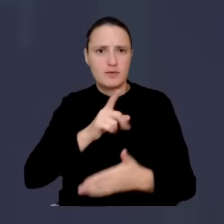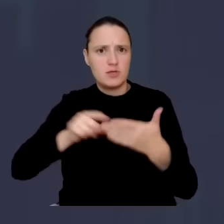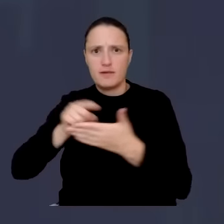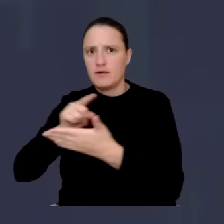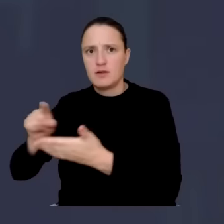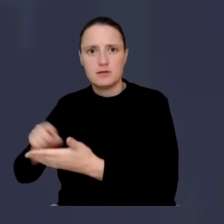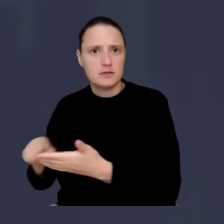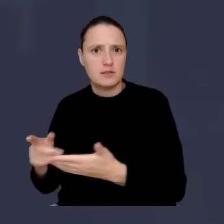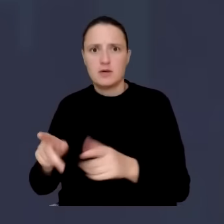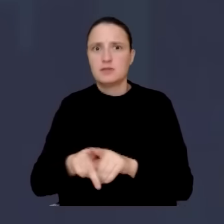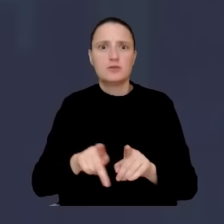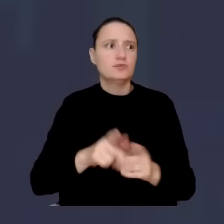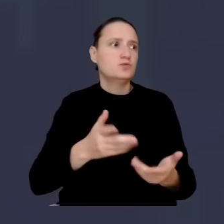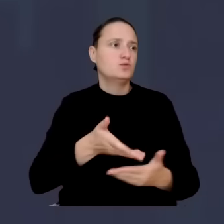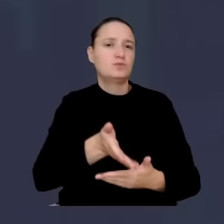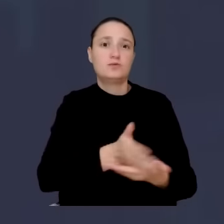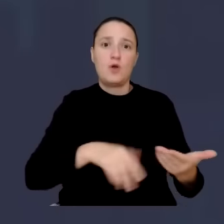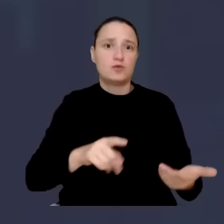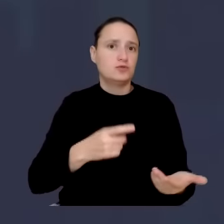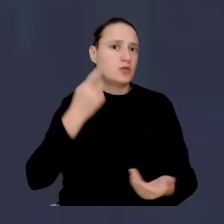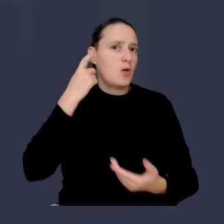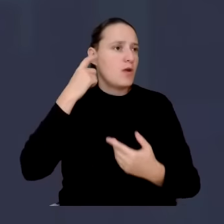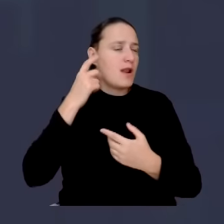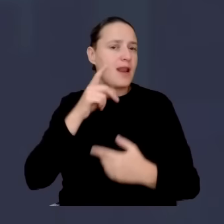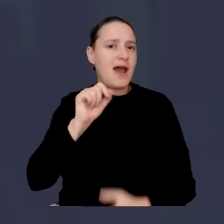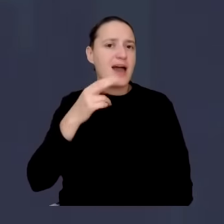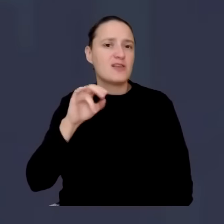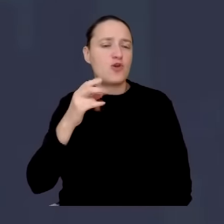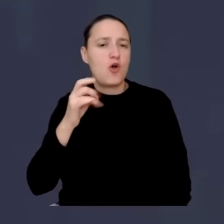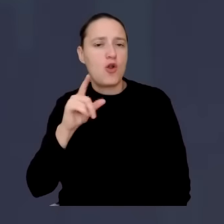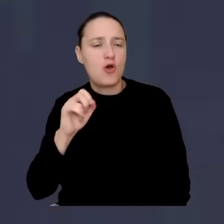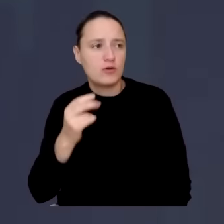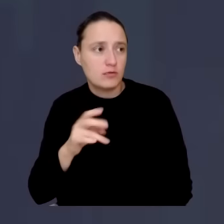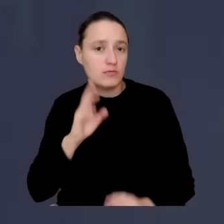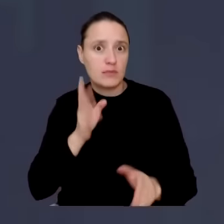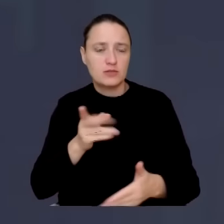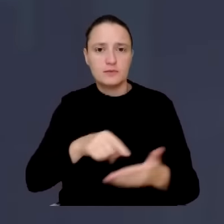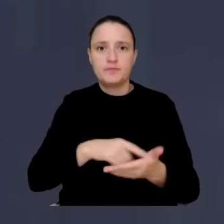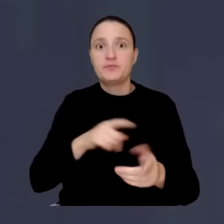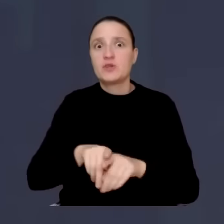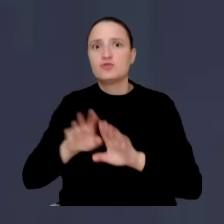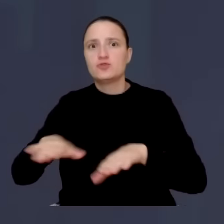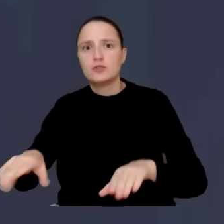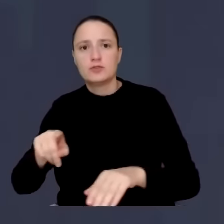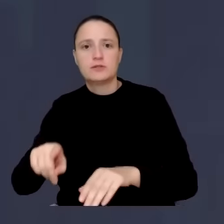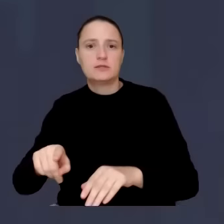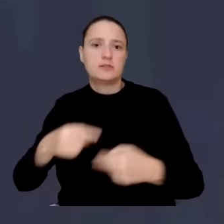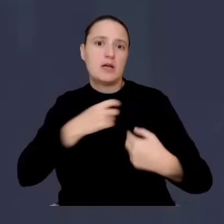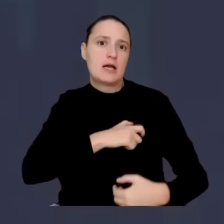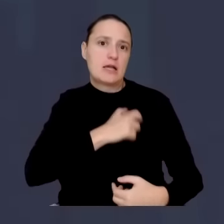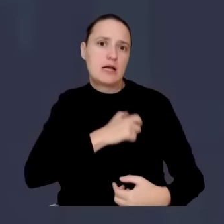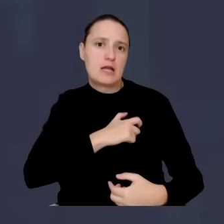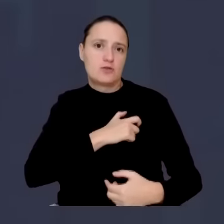oddziały laryngologii mają być zlikwidowane chirurgii dziecięcej również chirurgii kardiochirurgii dziecięcej z dziewięciu